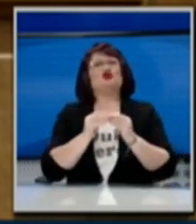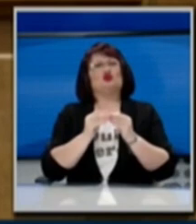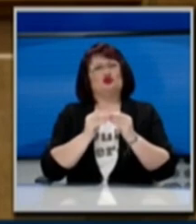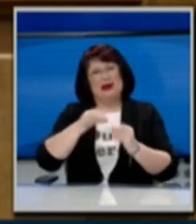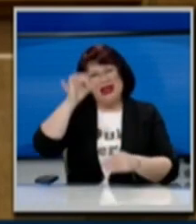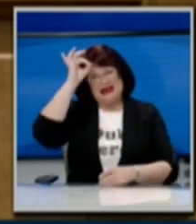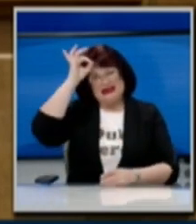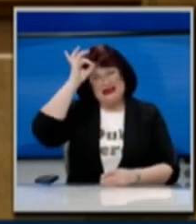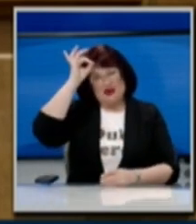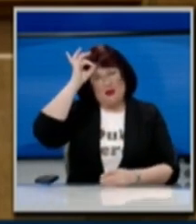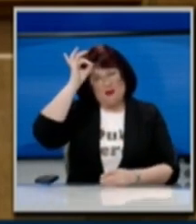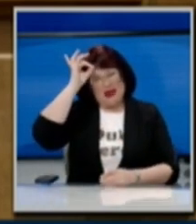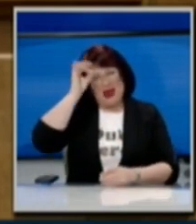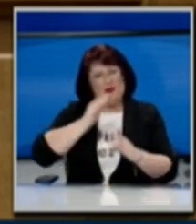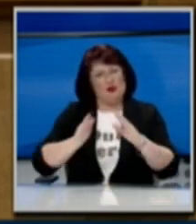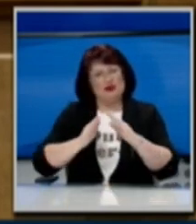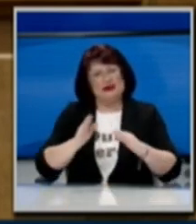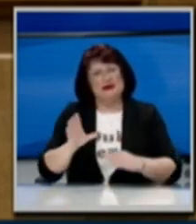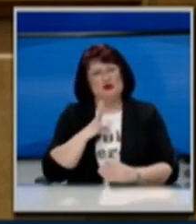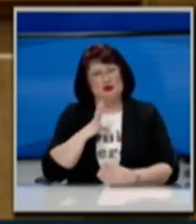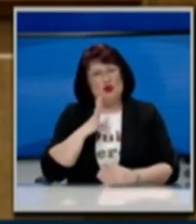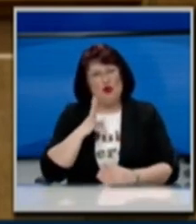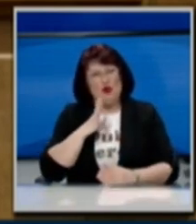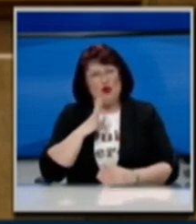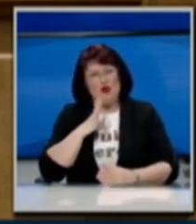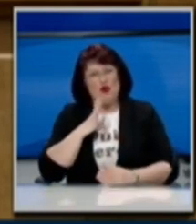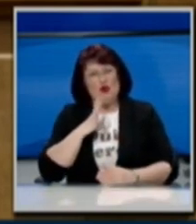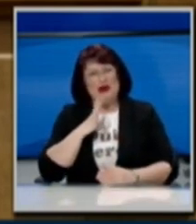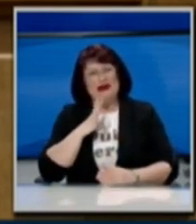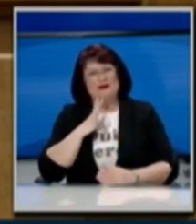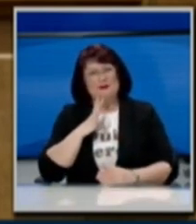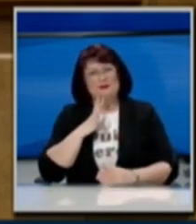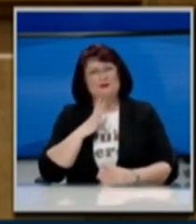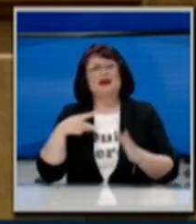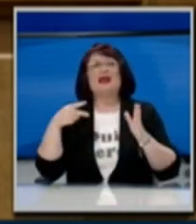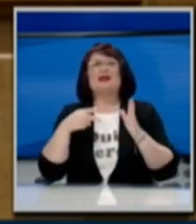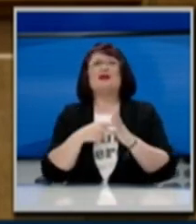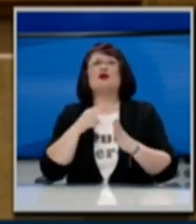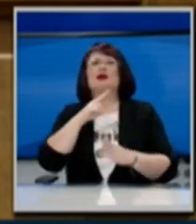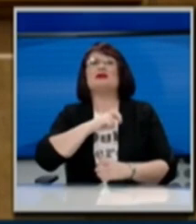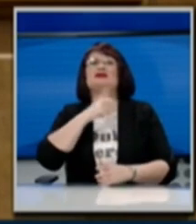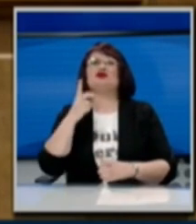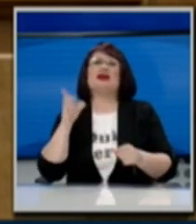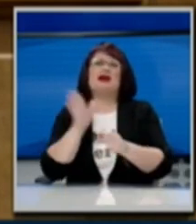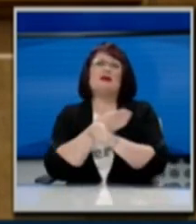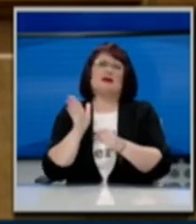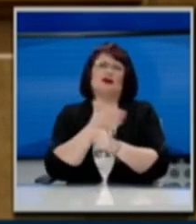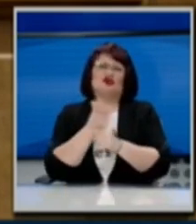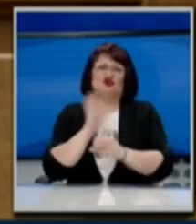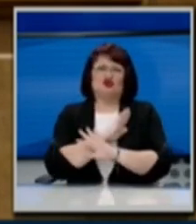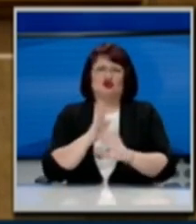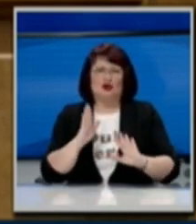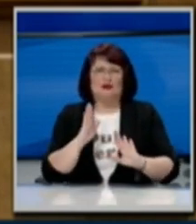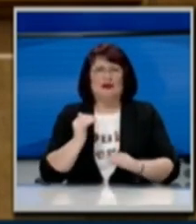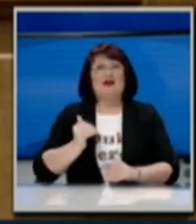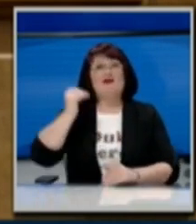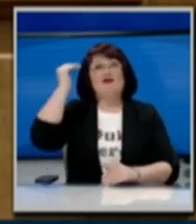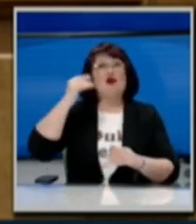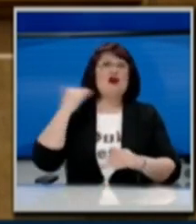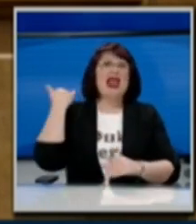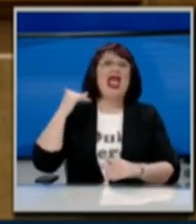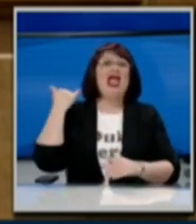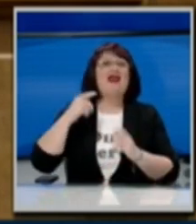και πολυδιαφημίστηκε μετά την εθνική καταστροφή του 2021 και την καταστροφή της Βόρειας